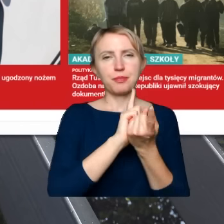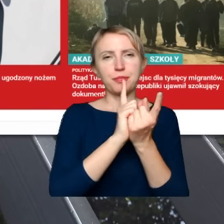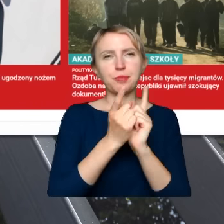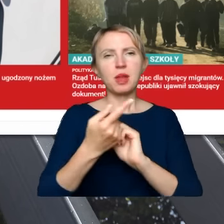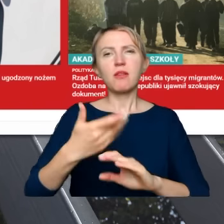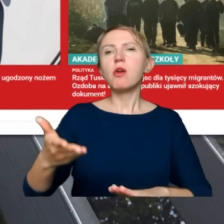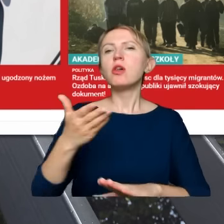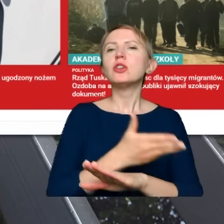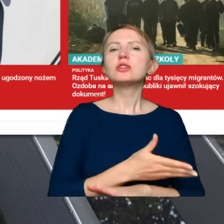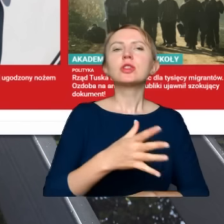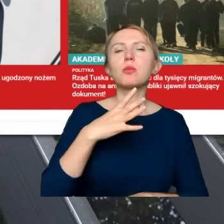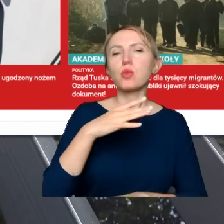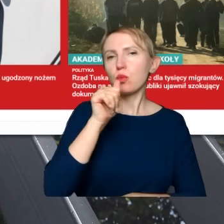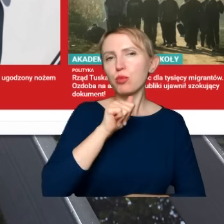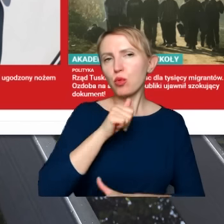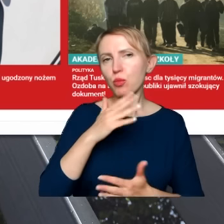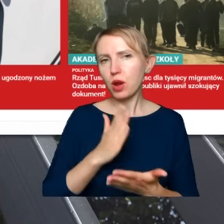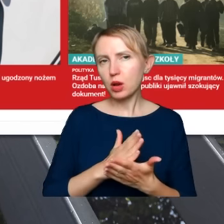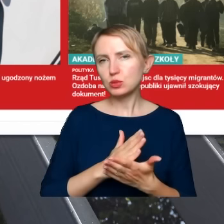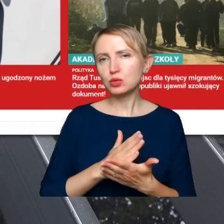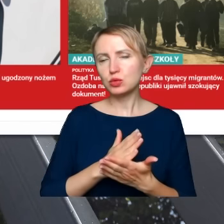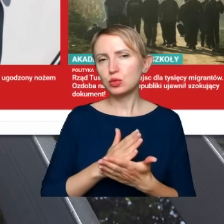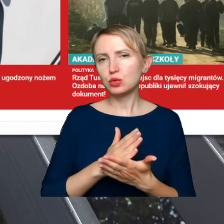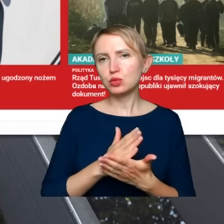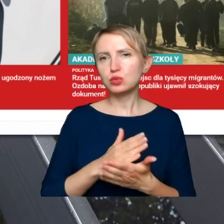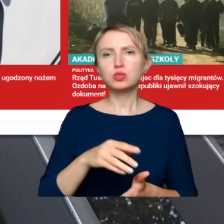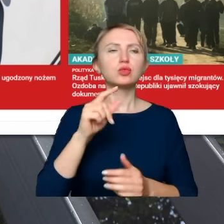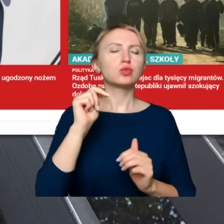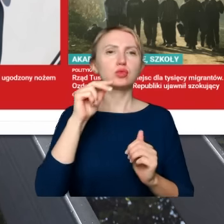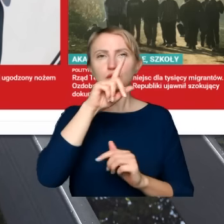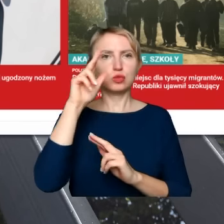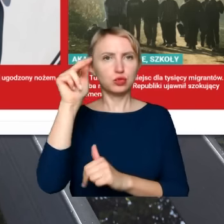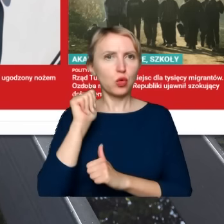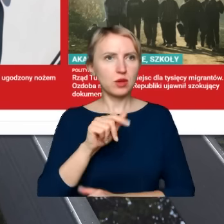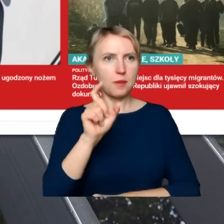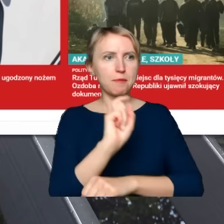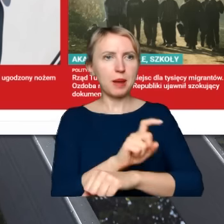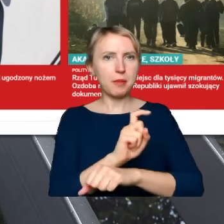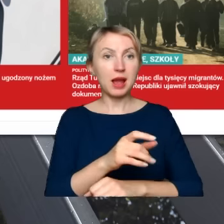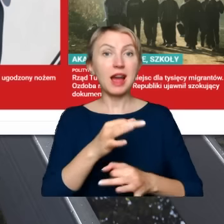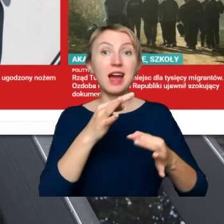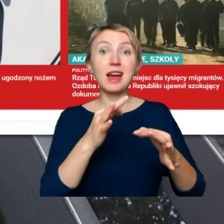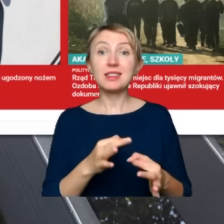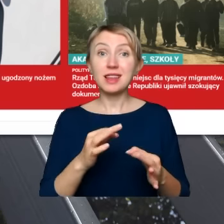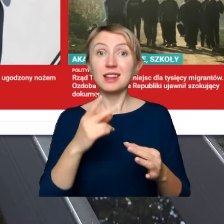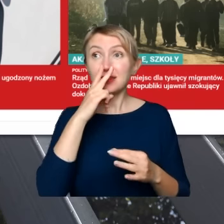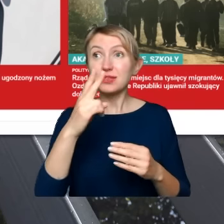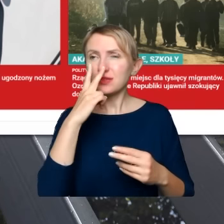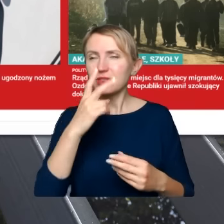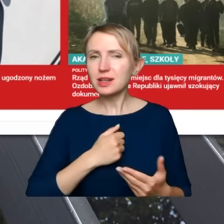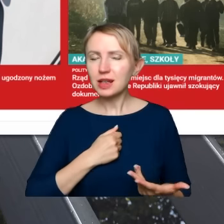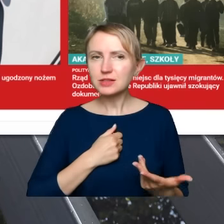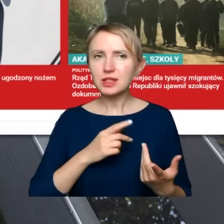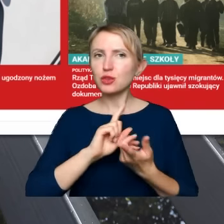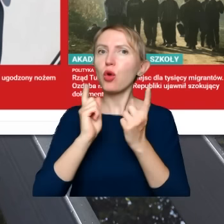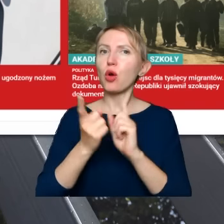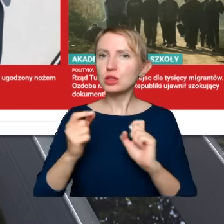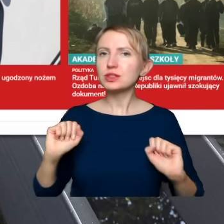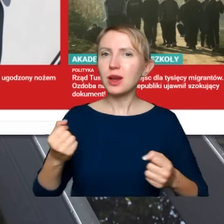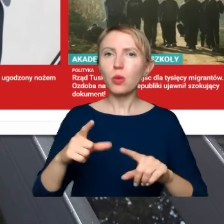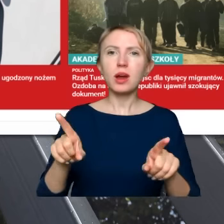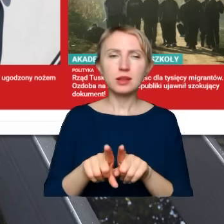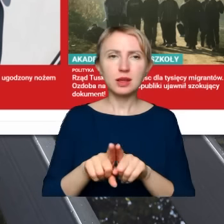już próby lekceważenia munduru, one teraz powstają. I to działa też w drugą stronę. Im